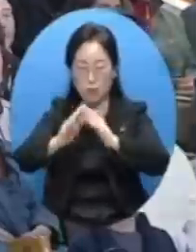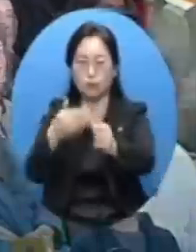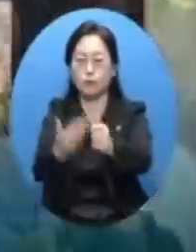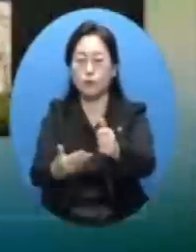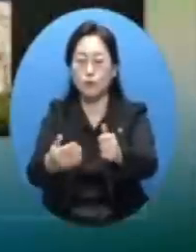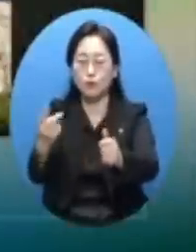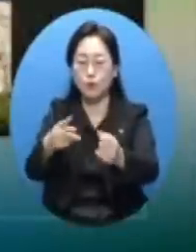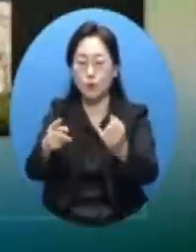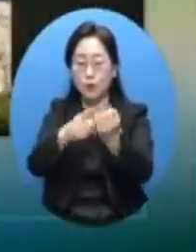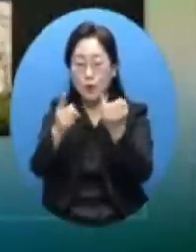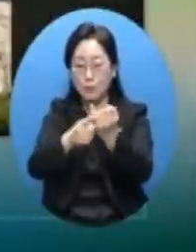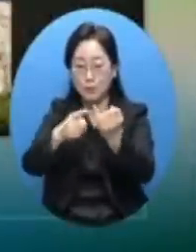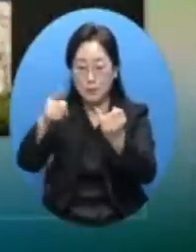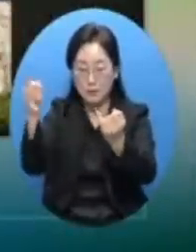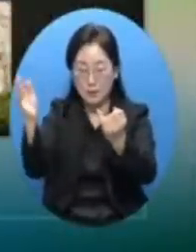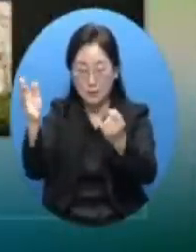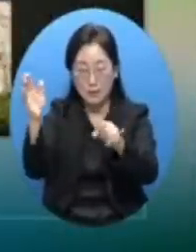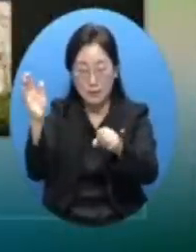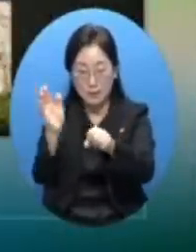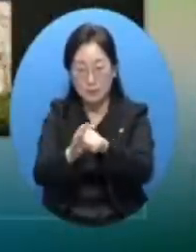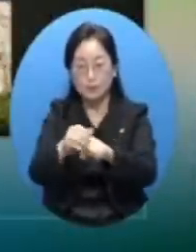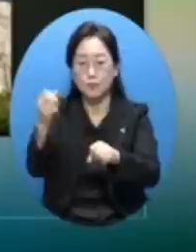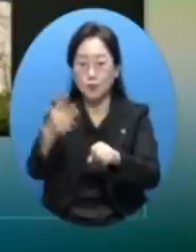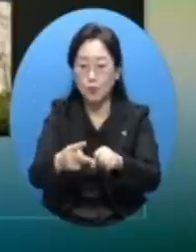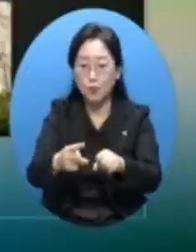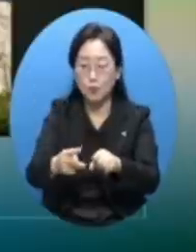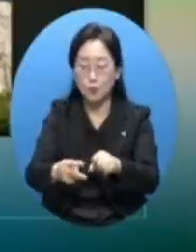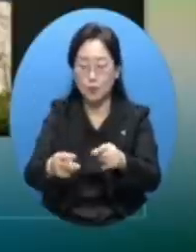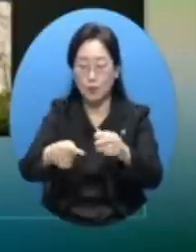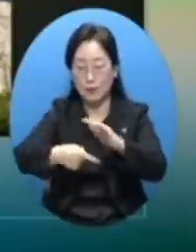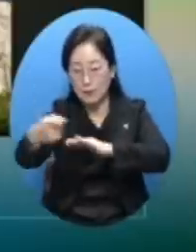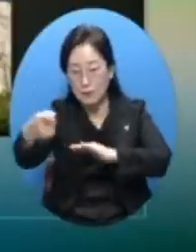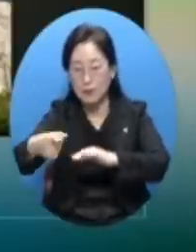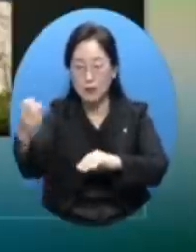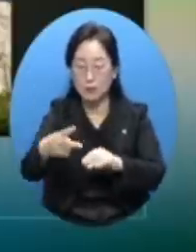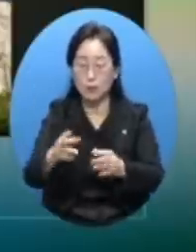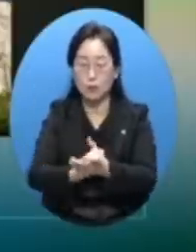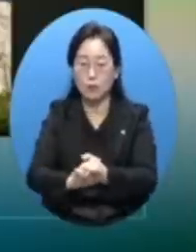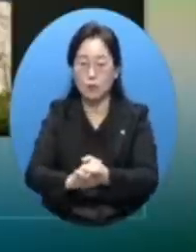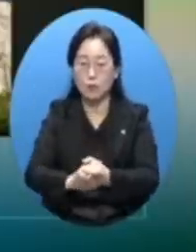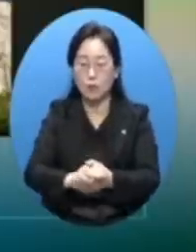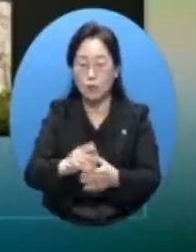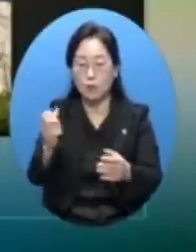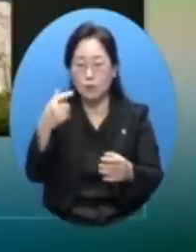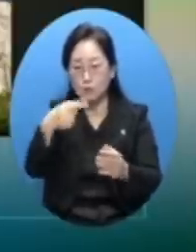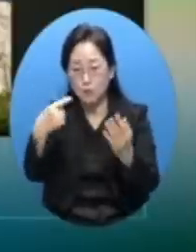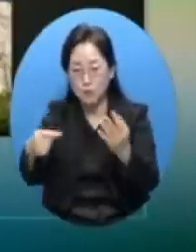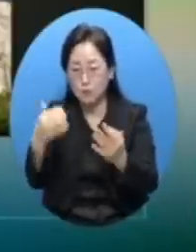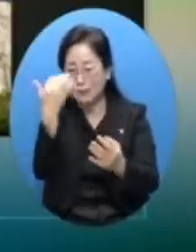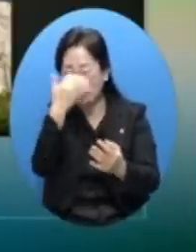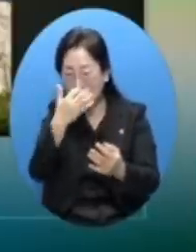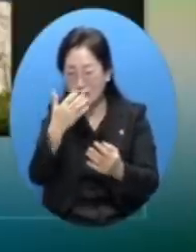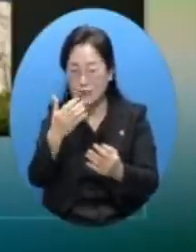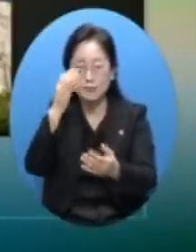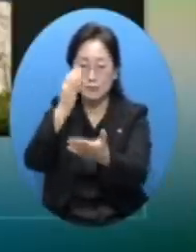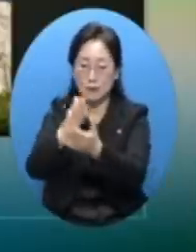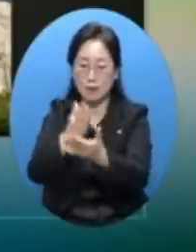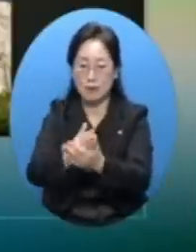피임, 낙태, 포르노 반대하는 운동을 펼치고 기독교 정신으로 나라가 바로 서야 된다고 하는 그 캠페인을 벌이고